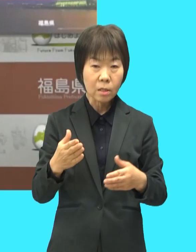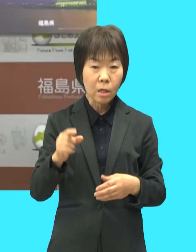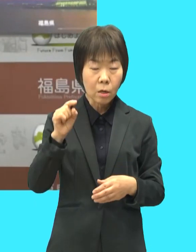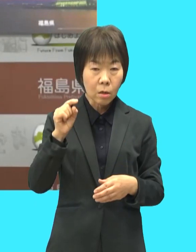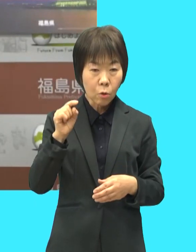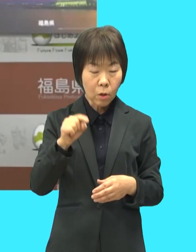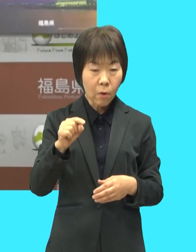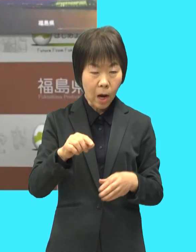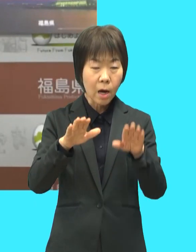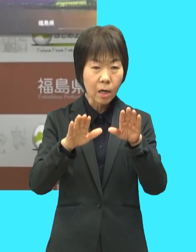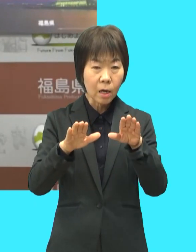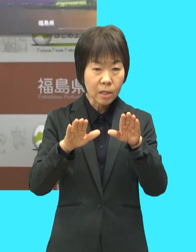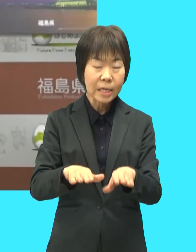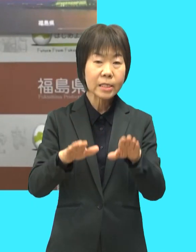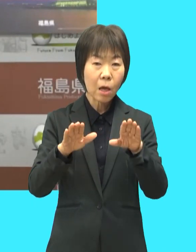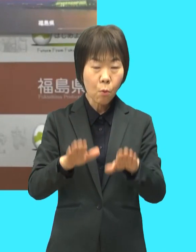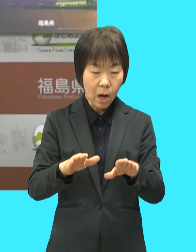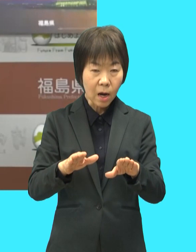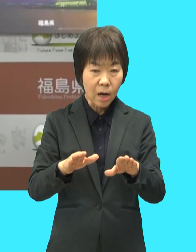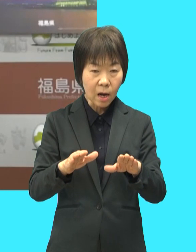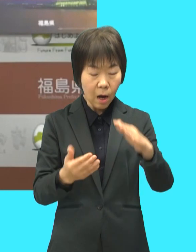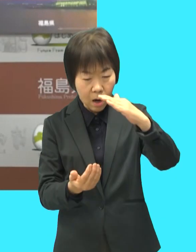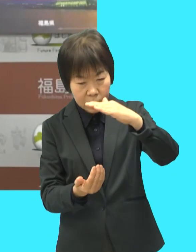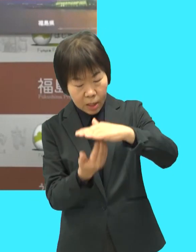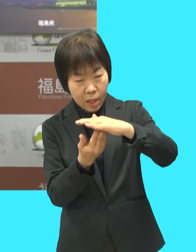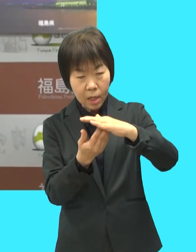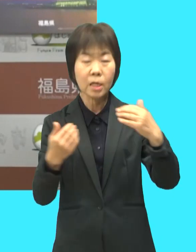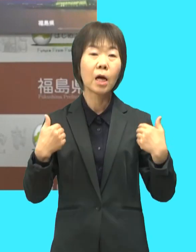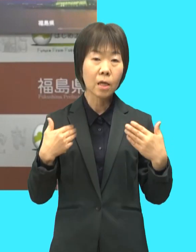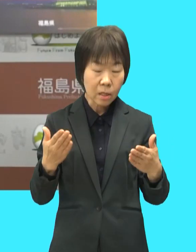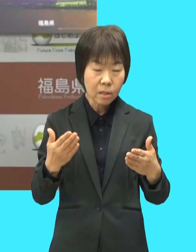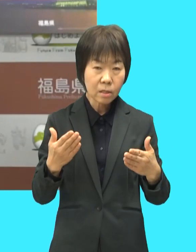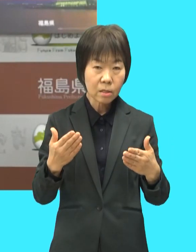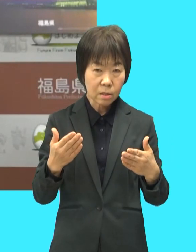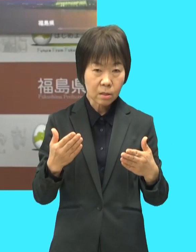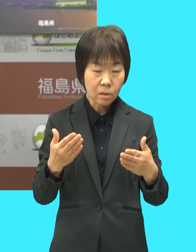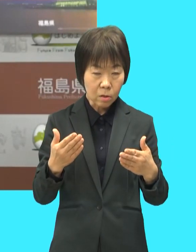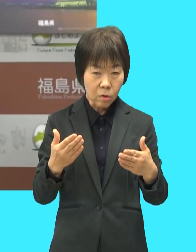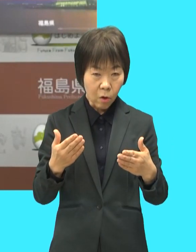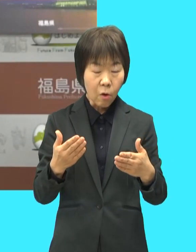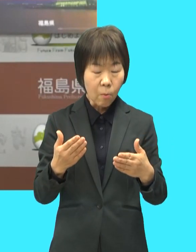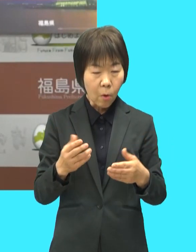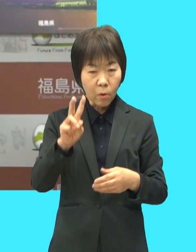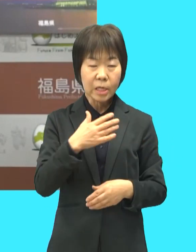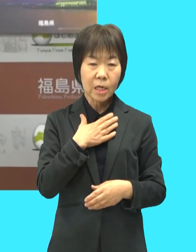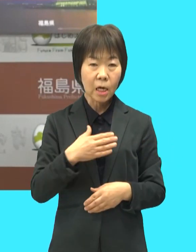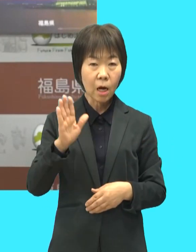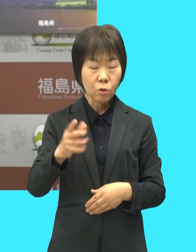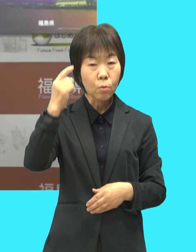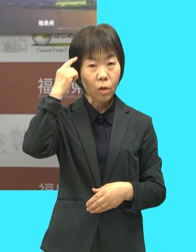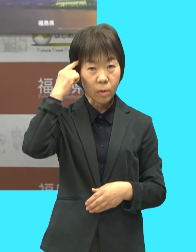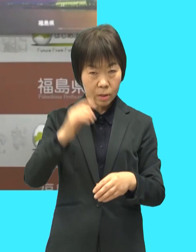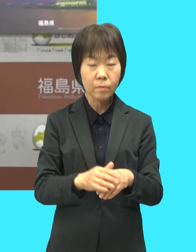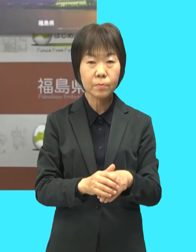は現時点において制限をされなくてもいいものということで一定のご理解が得られるかと思います。